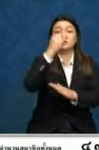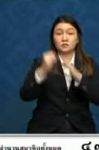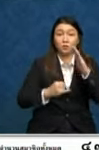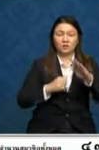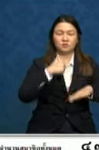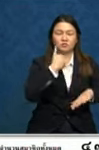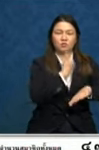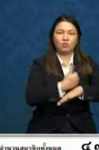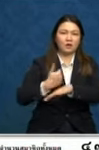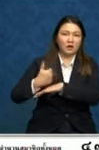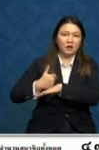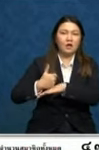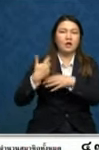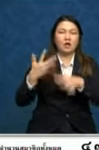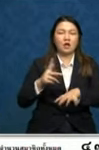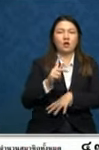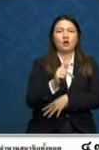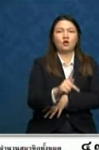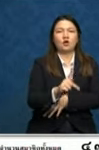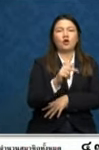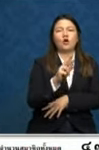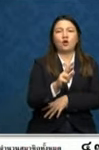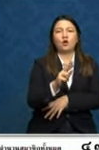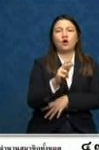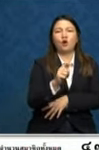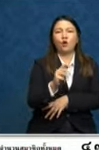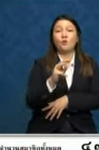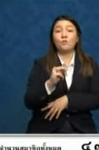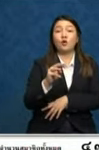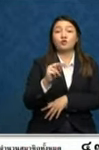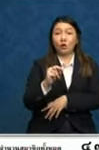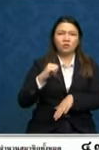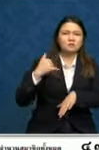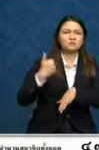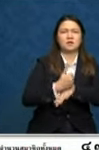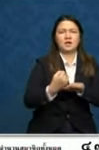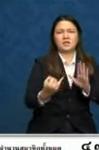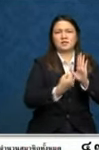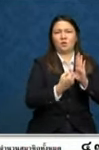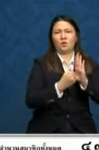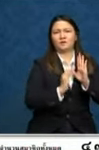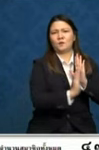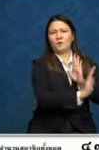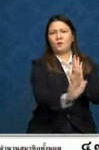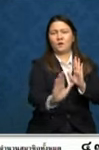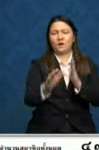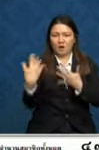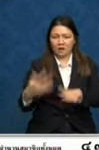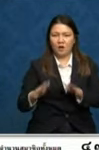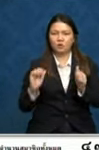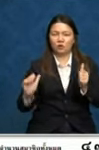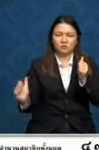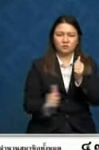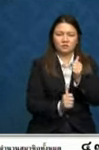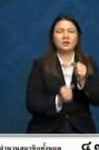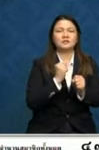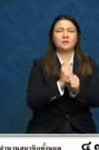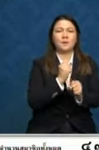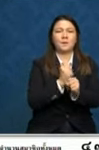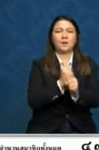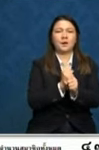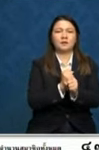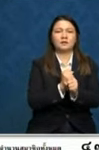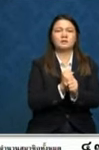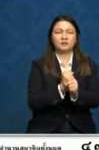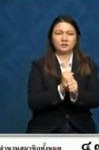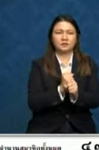เป็นกลบจังหวัดเป็นผู้อำนวยการกลบจังหวัดเจ้าหน้าที่ที่อยู่ในสำนักกลบน.ท่านประธานครับ